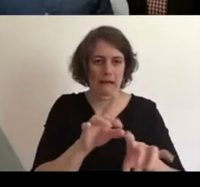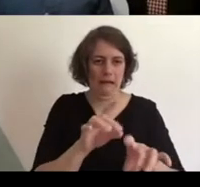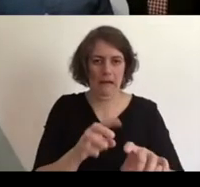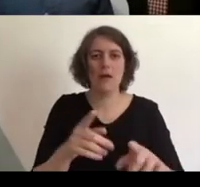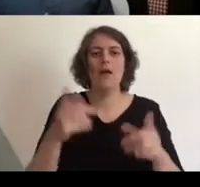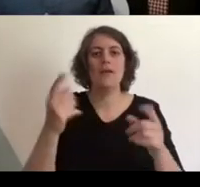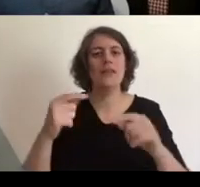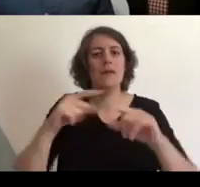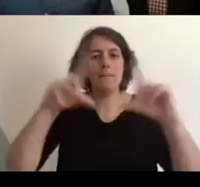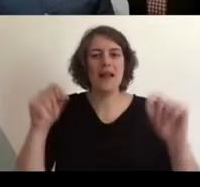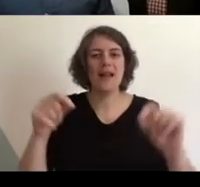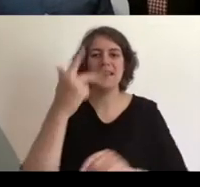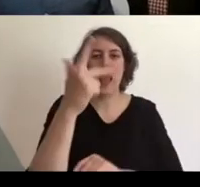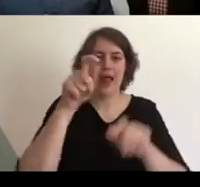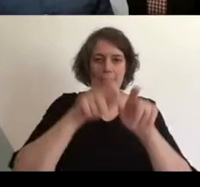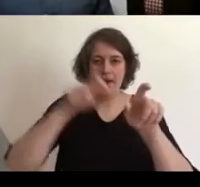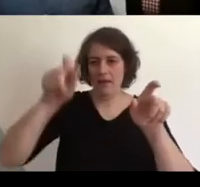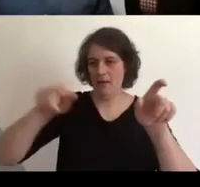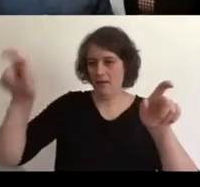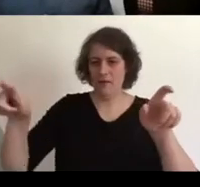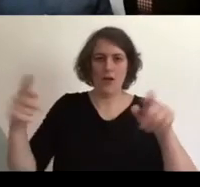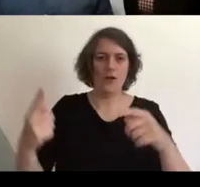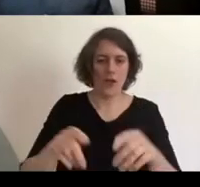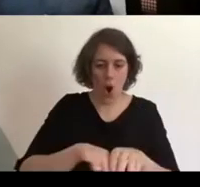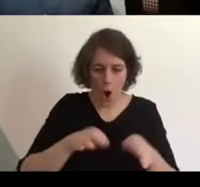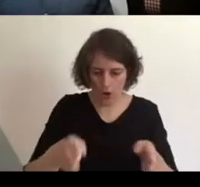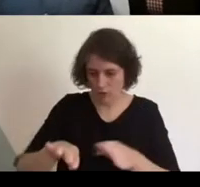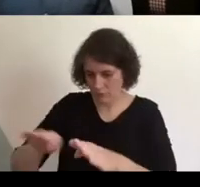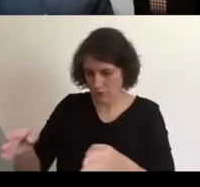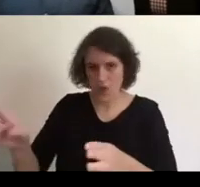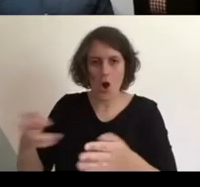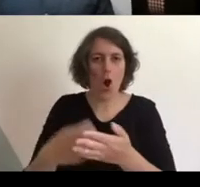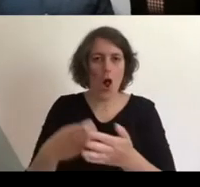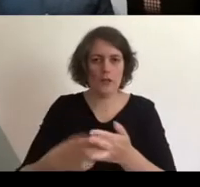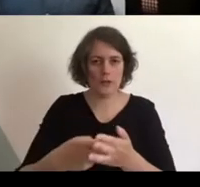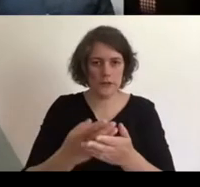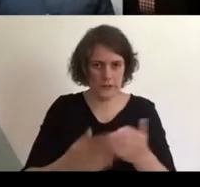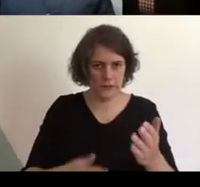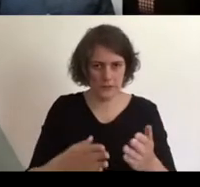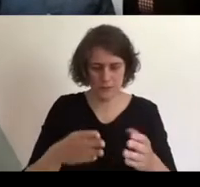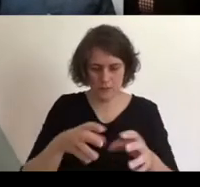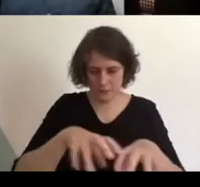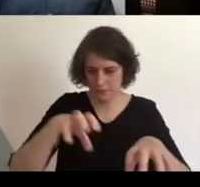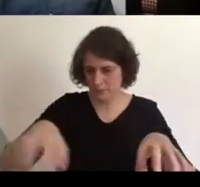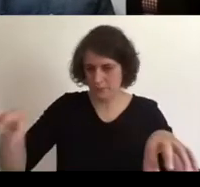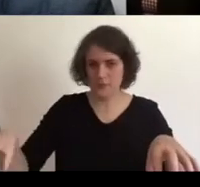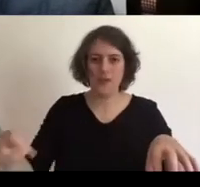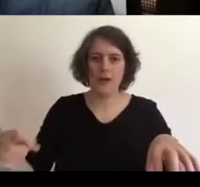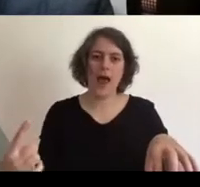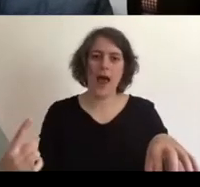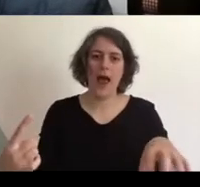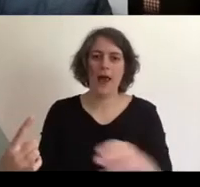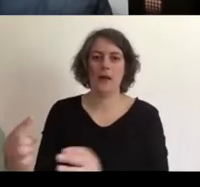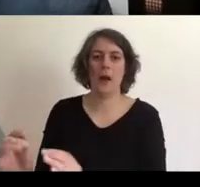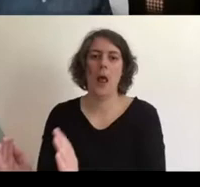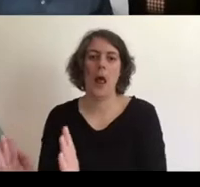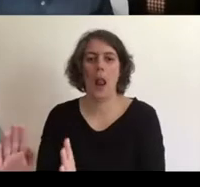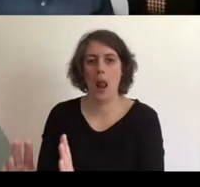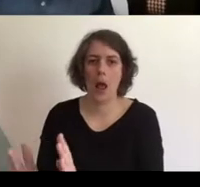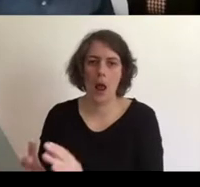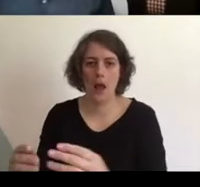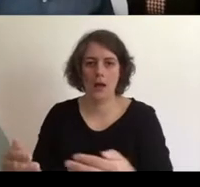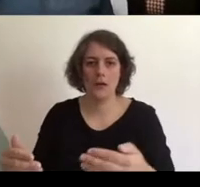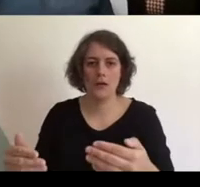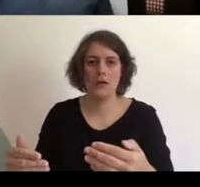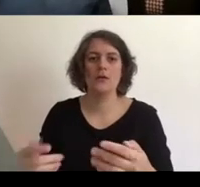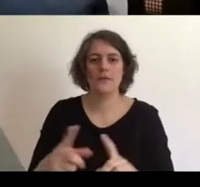Illustration und sie stehen auf einer Kiste. Die eine Person ist recht lang und kann über die Hecke schauen.